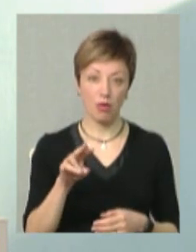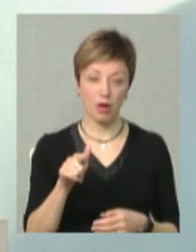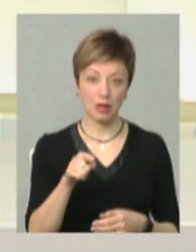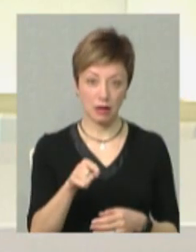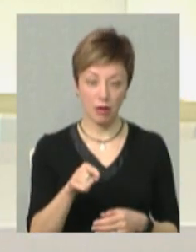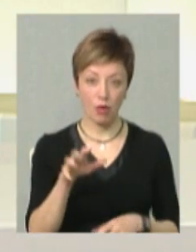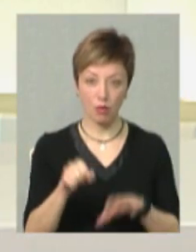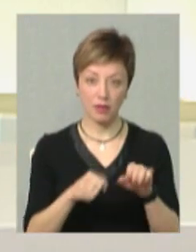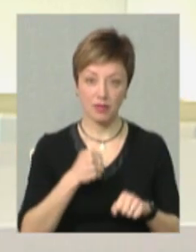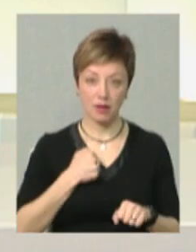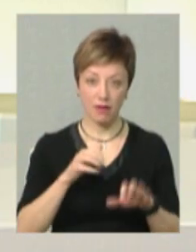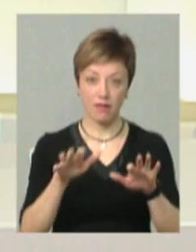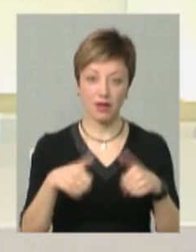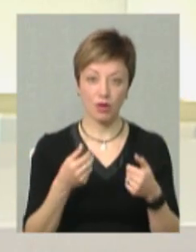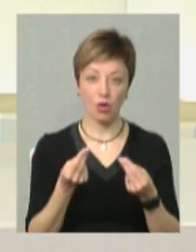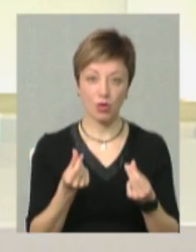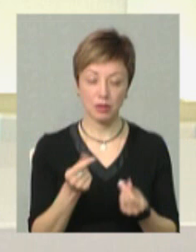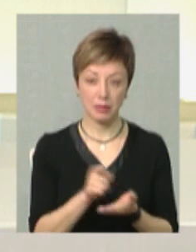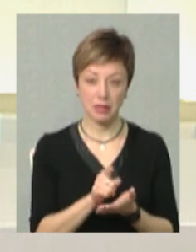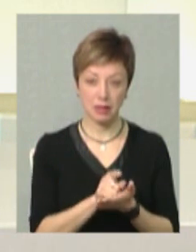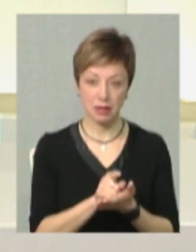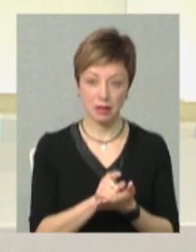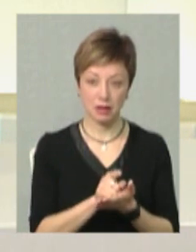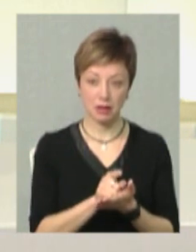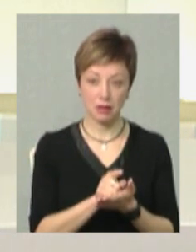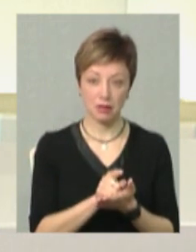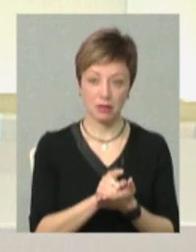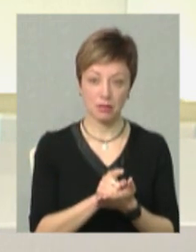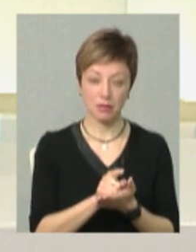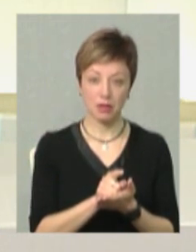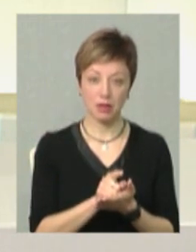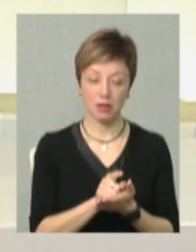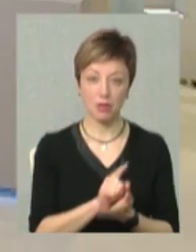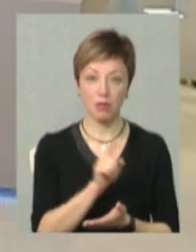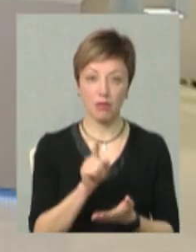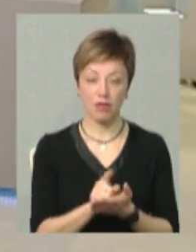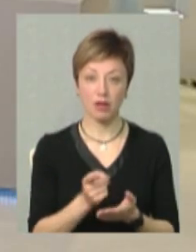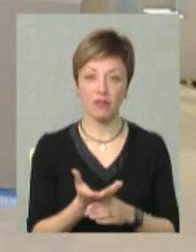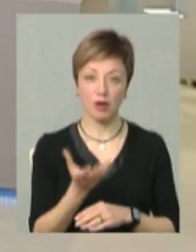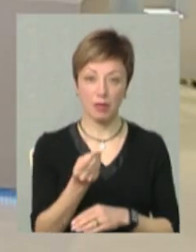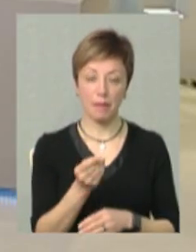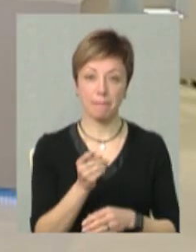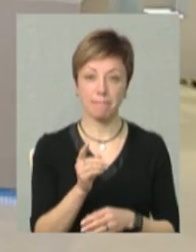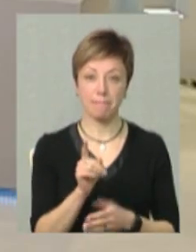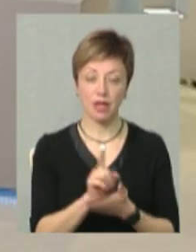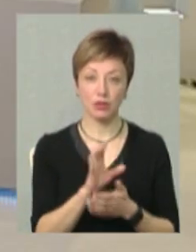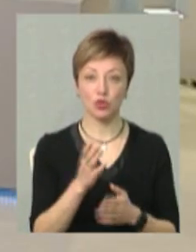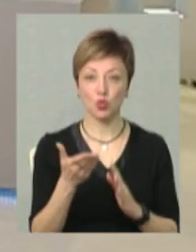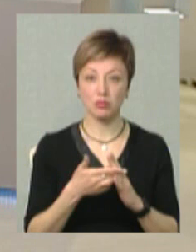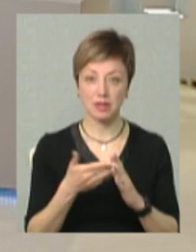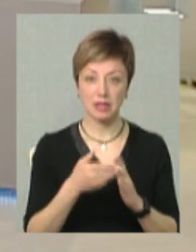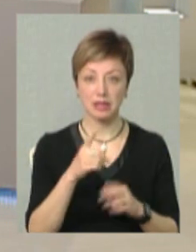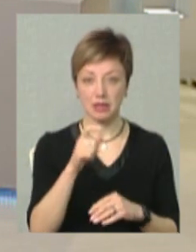окупаційні війська вилучили пенсійні кошти, які призначалися для виплати пенсій та субсидій